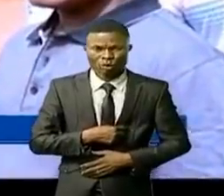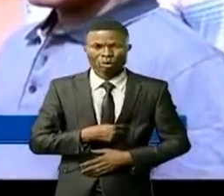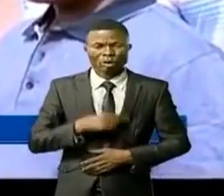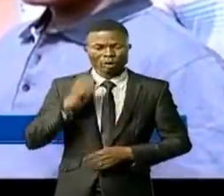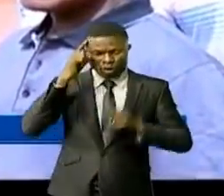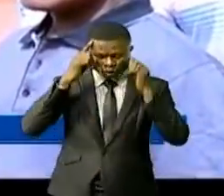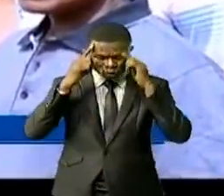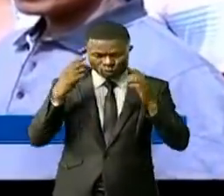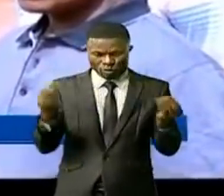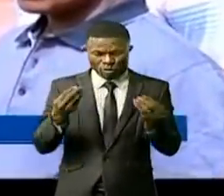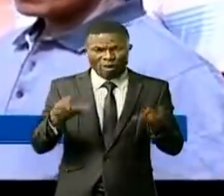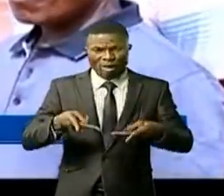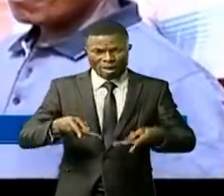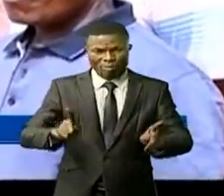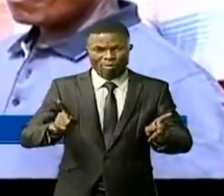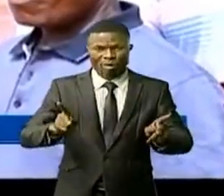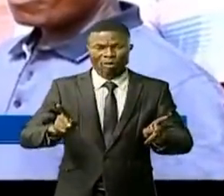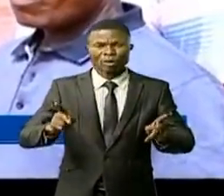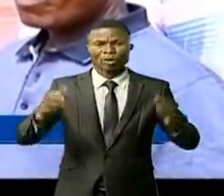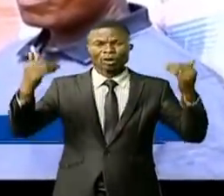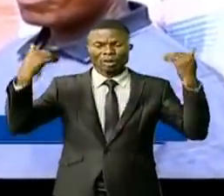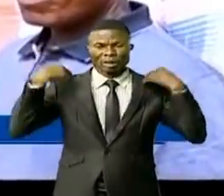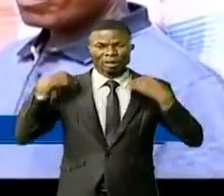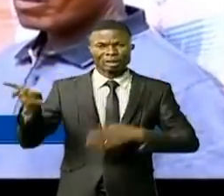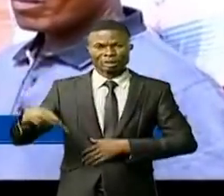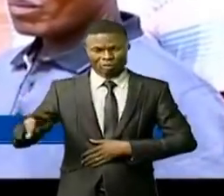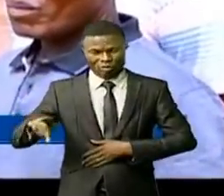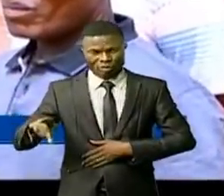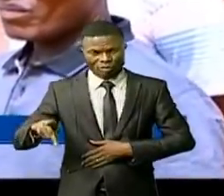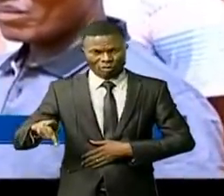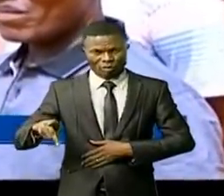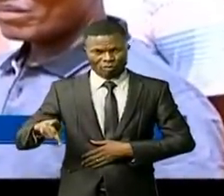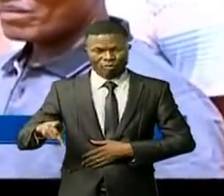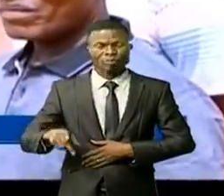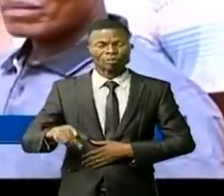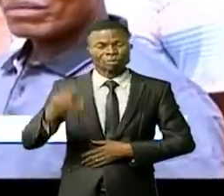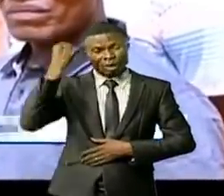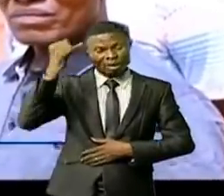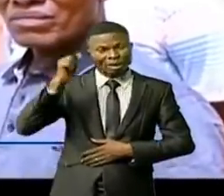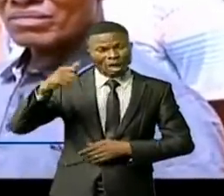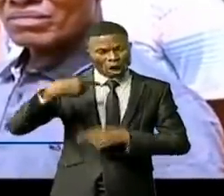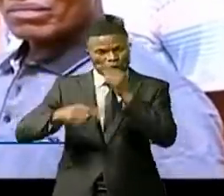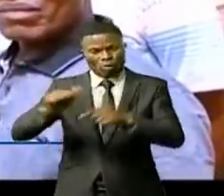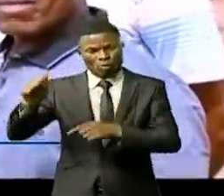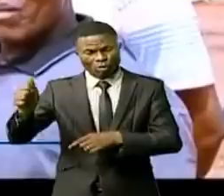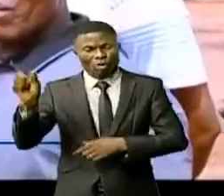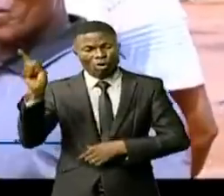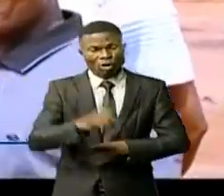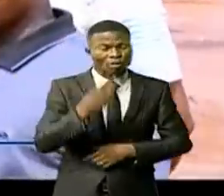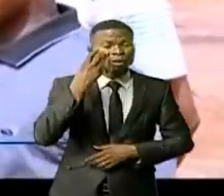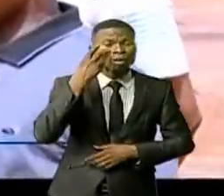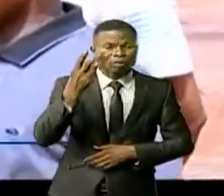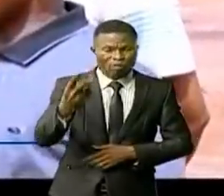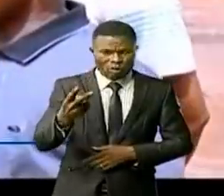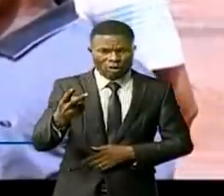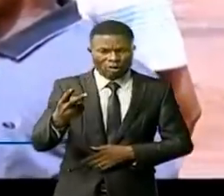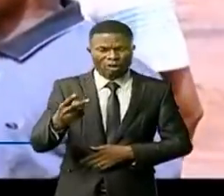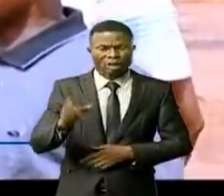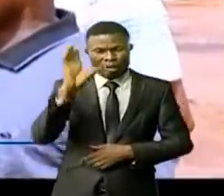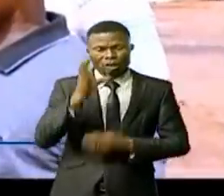que l'éditeur provincial de l'office de route, qui a déjà pris des initiatives pour voir comment